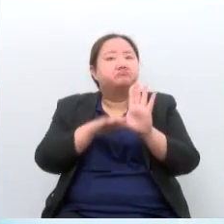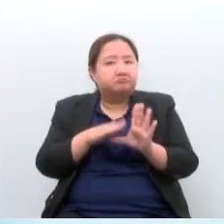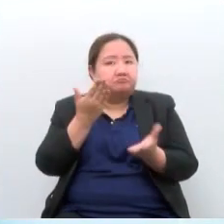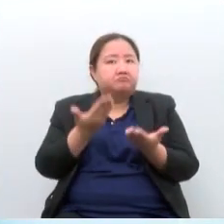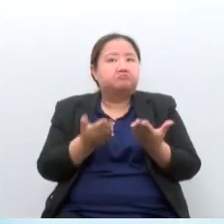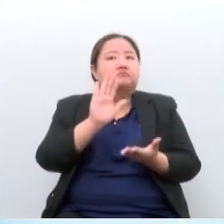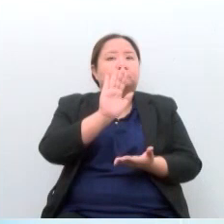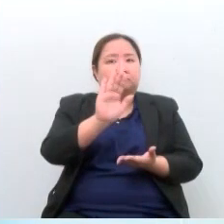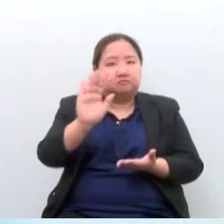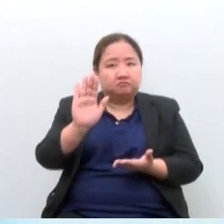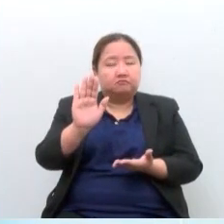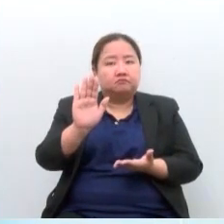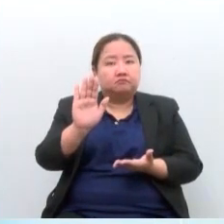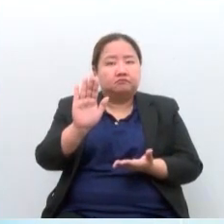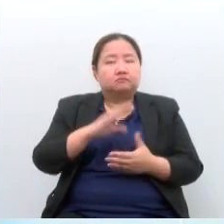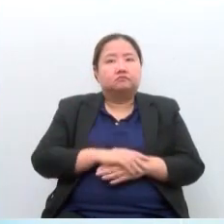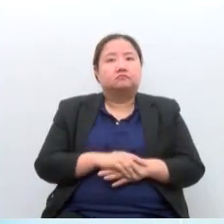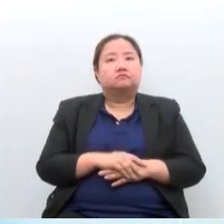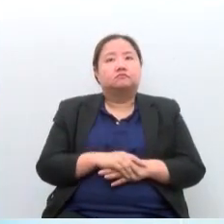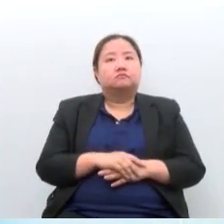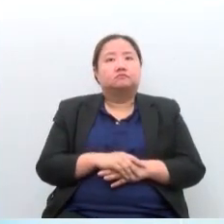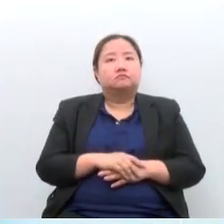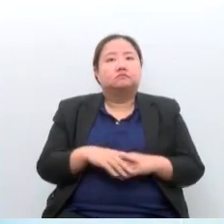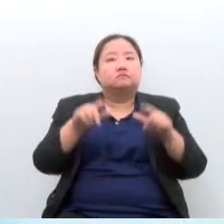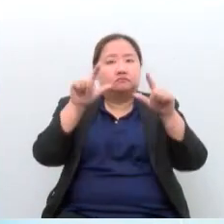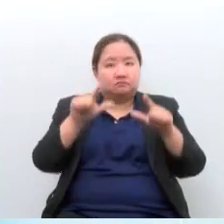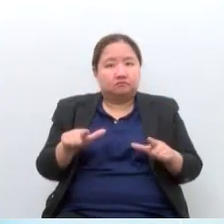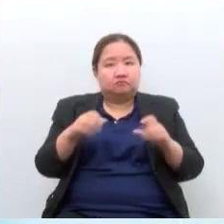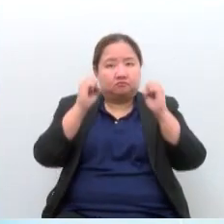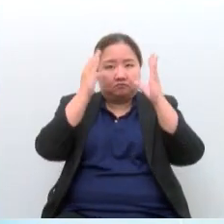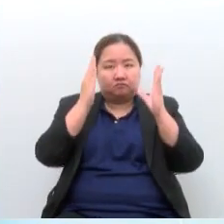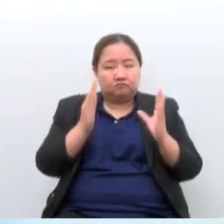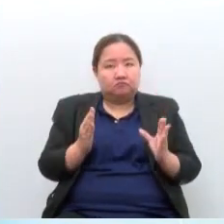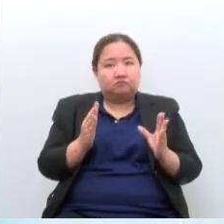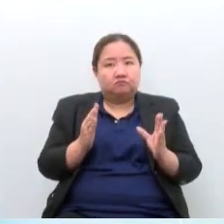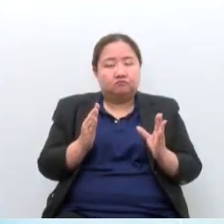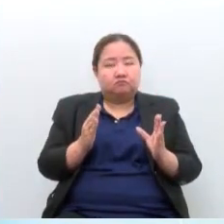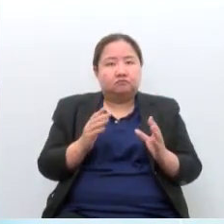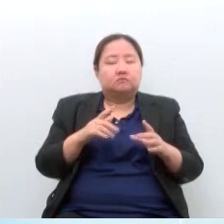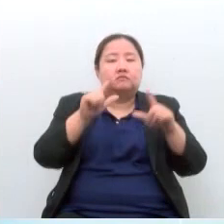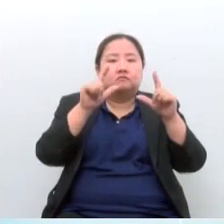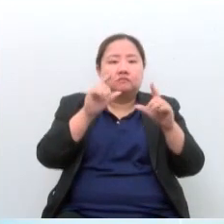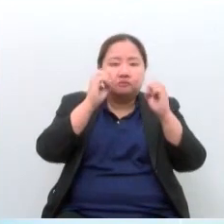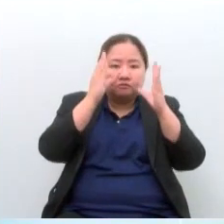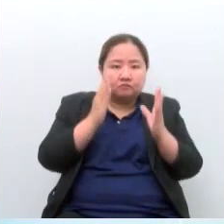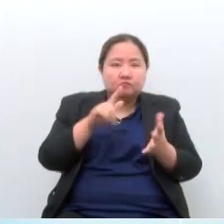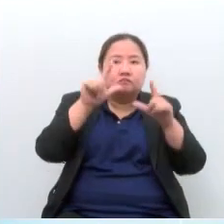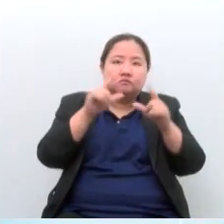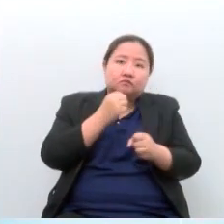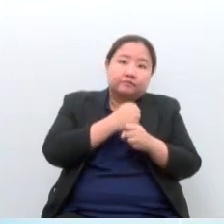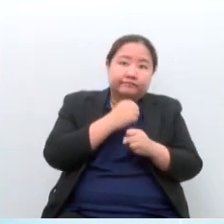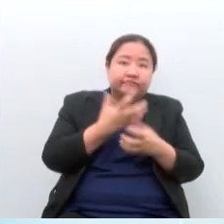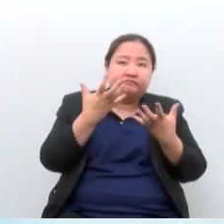เรียนนะครับธุรการโรงเรียนอันแรกก็คือลดพละงานของครูในขนาดเล็กนะครับอันที่ 2คือเพิ่ม